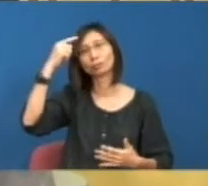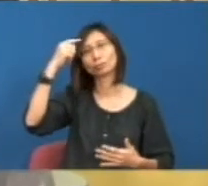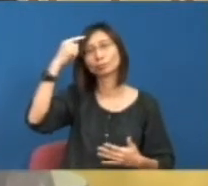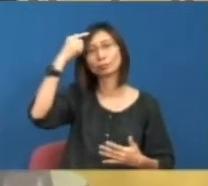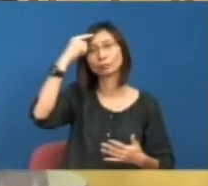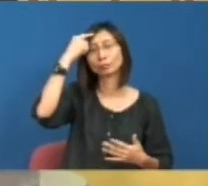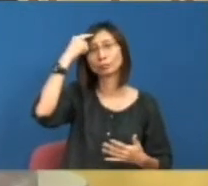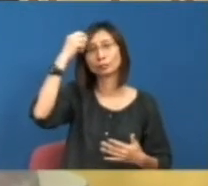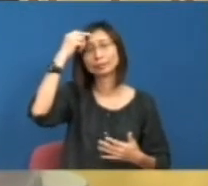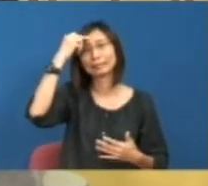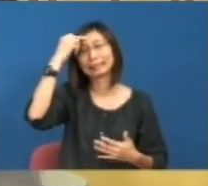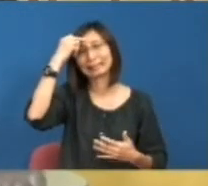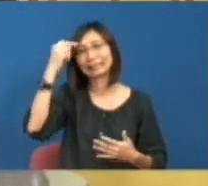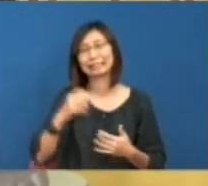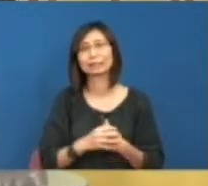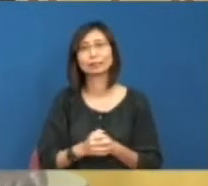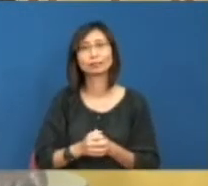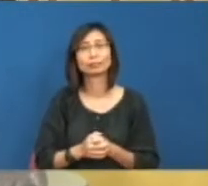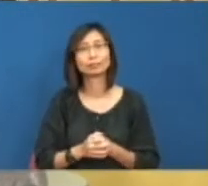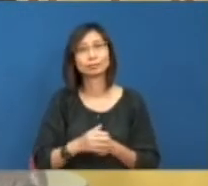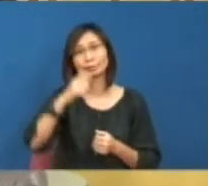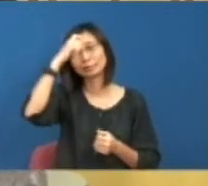去了曾蔭權對他都不錯的人呢？